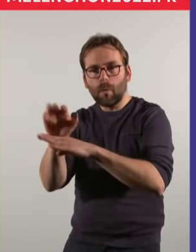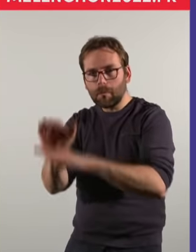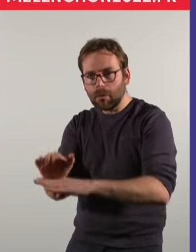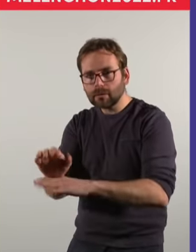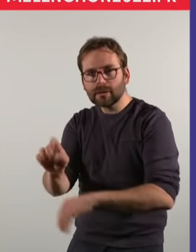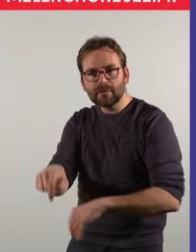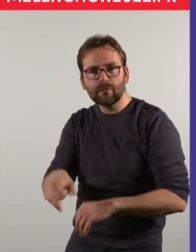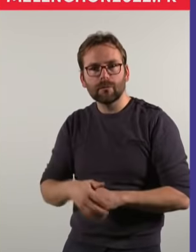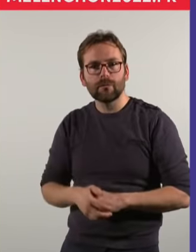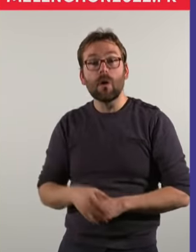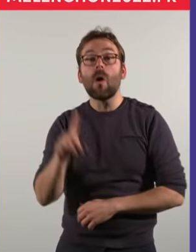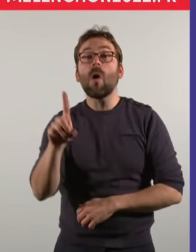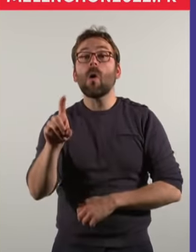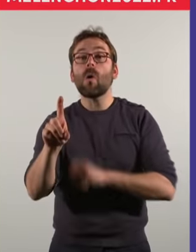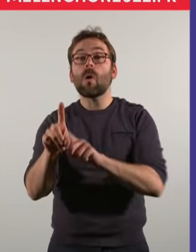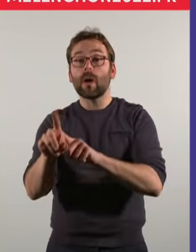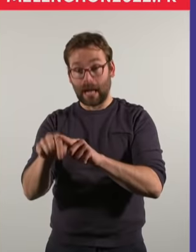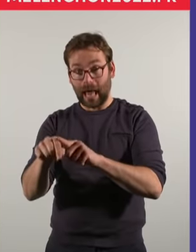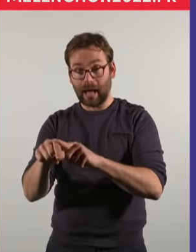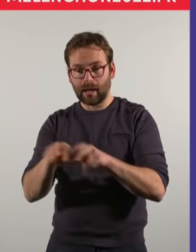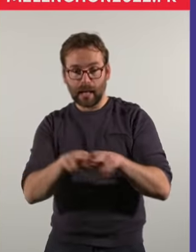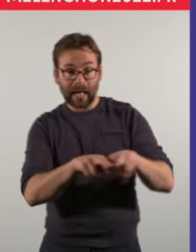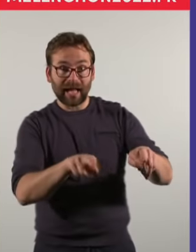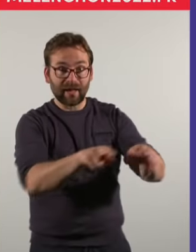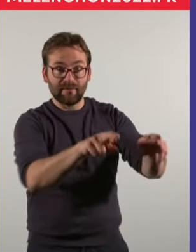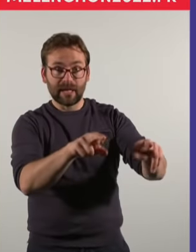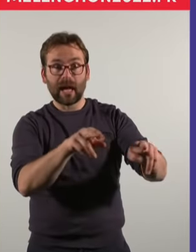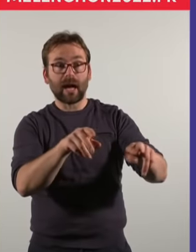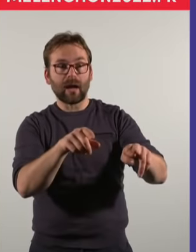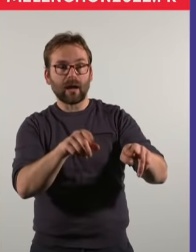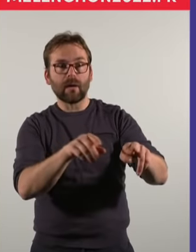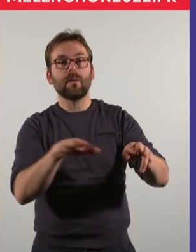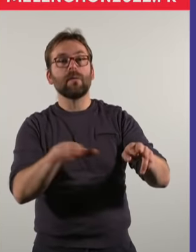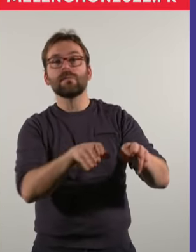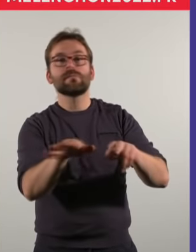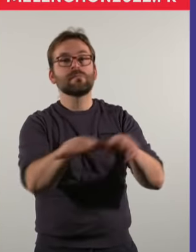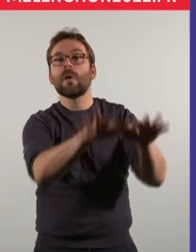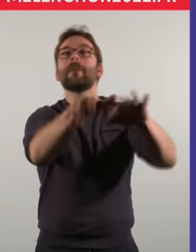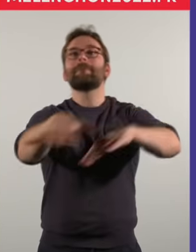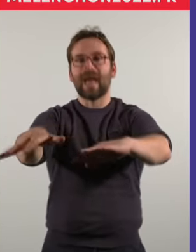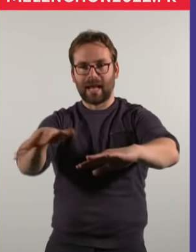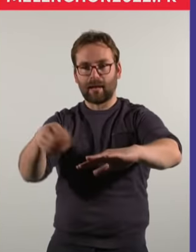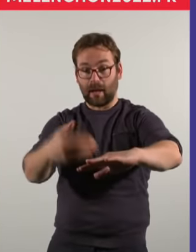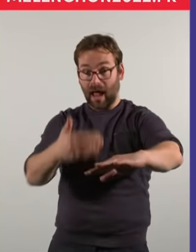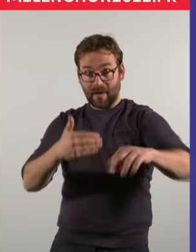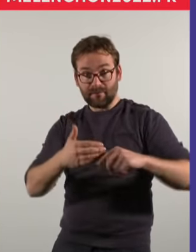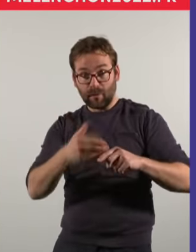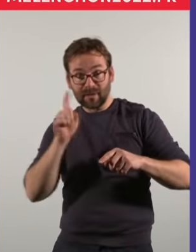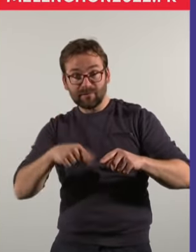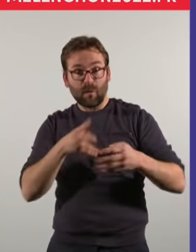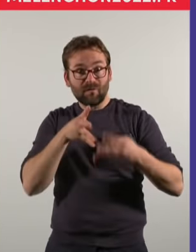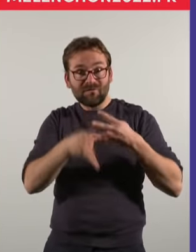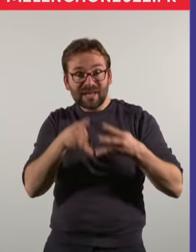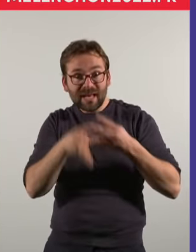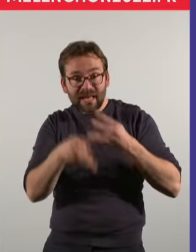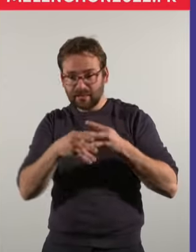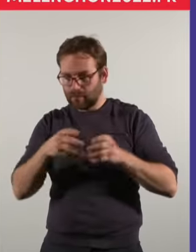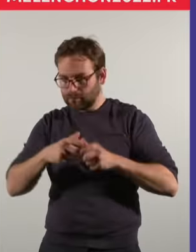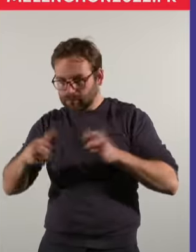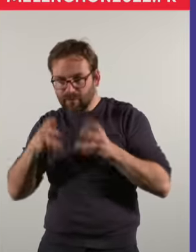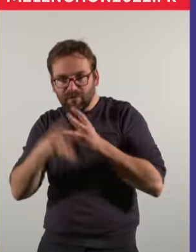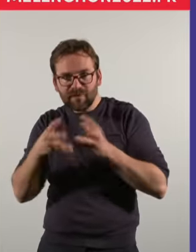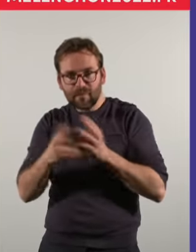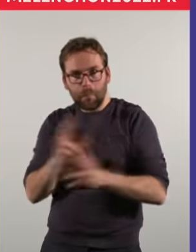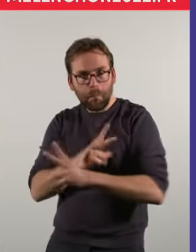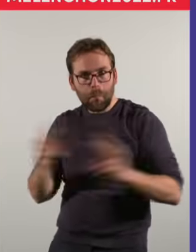Cette eau-là, avant qu'elle arrive dans la mer, vous devez filtrer les eaux et construire les installations pour ça. Avant